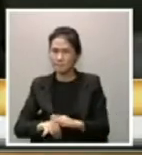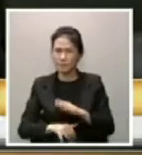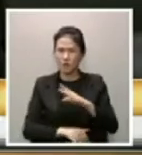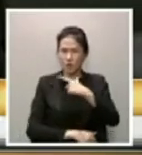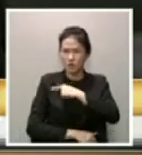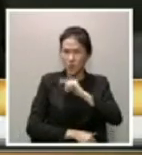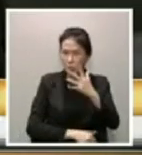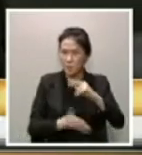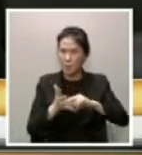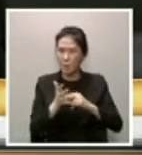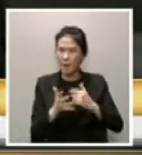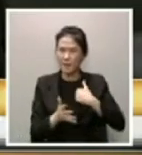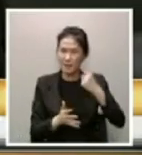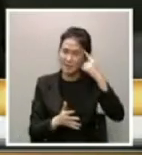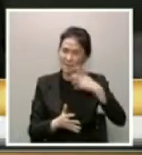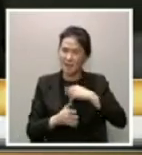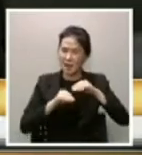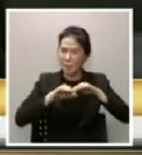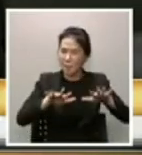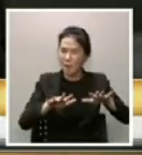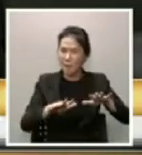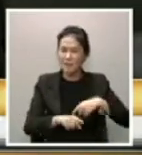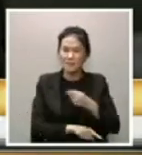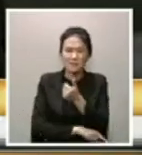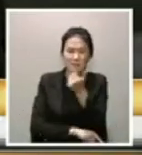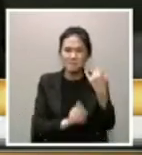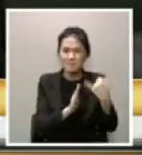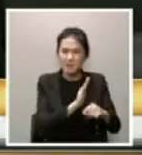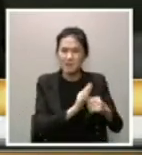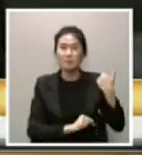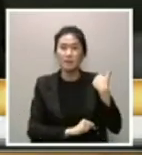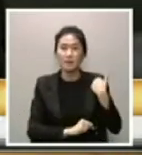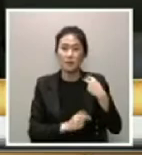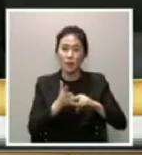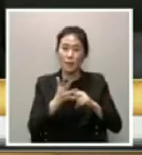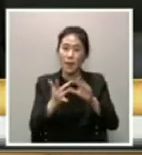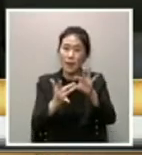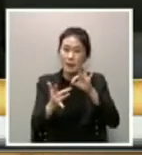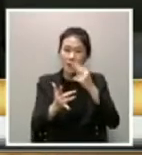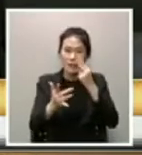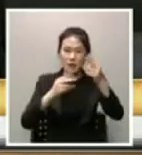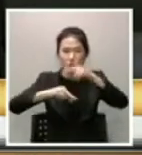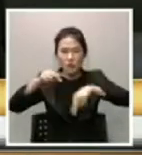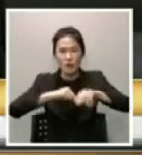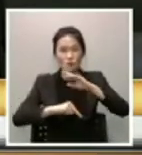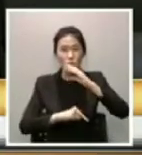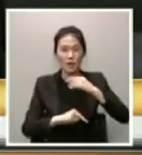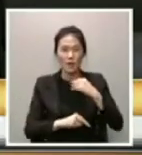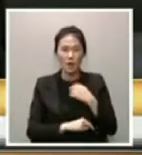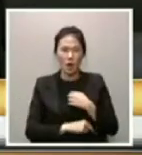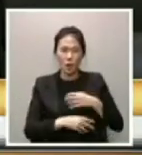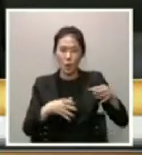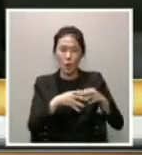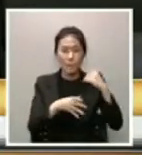ที่ตีแผ่ความจริงให้ประชาชนได้รับทราบหรือการเลือกที่จะไม่กำกับสื่อที่เลือกข้างทาง